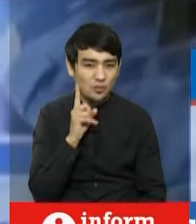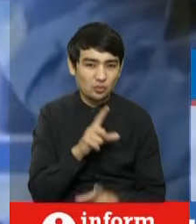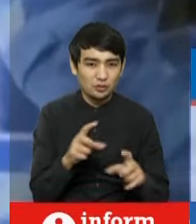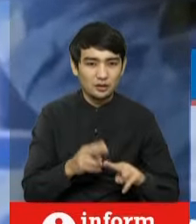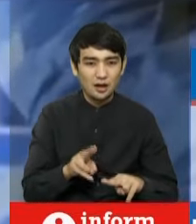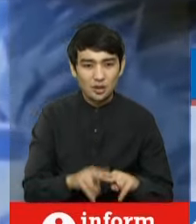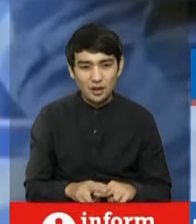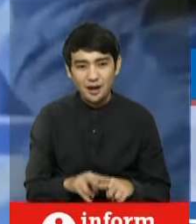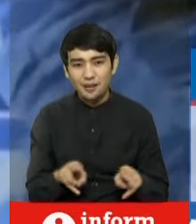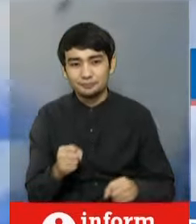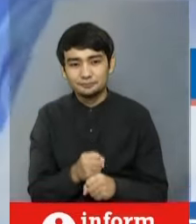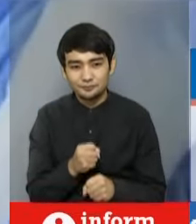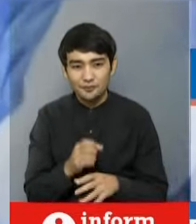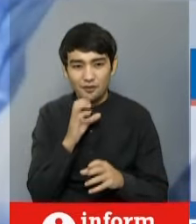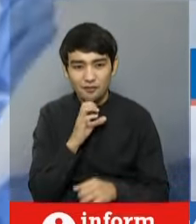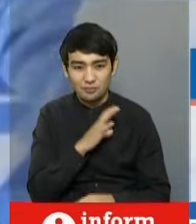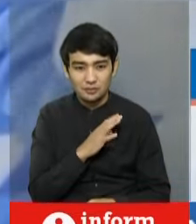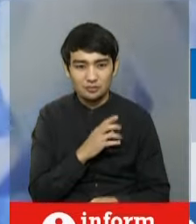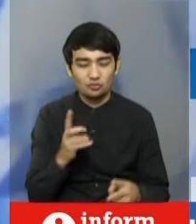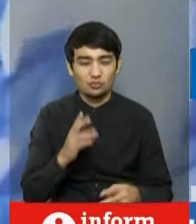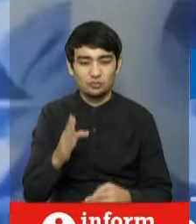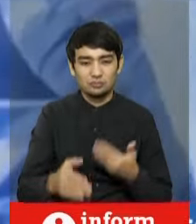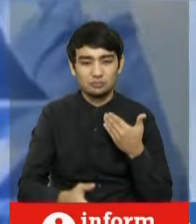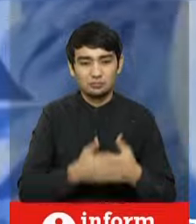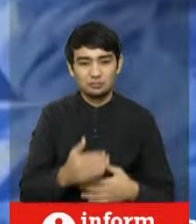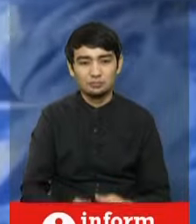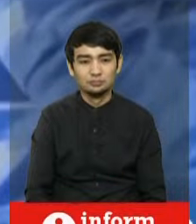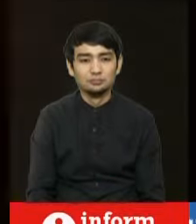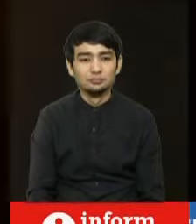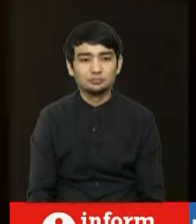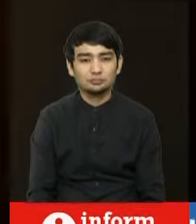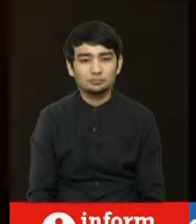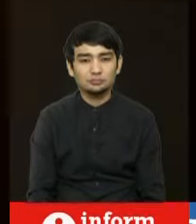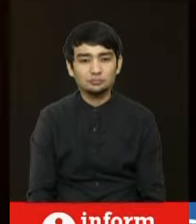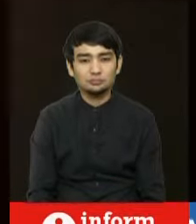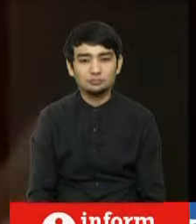которые решаются на такой шаг. Анастасия Новикова, Даран Абдиев, Адвал Турабеков, Информбюро Шымкент.